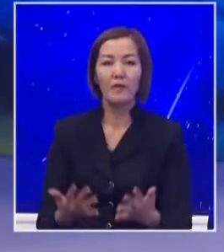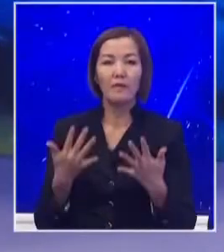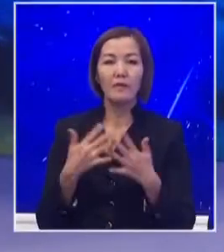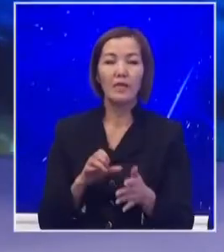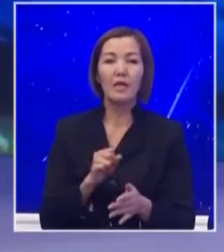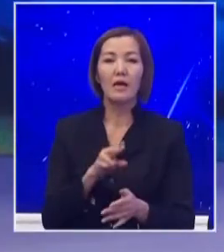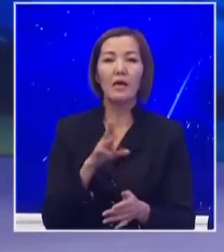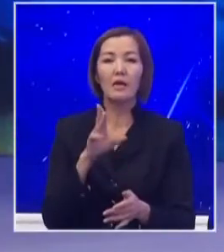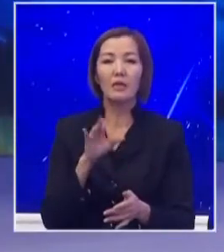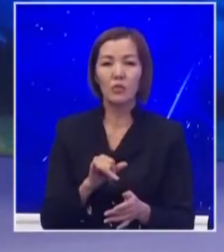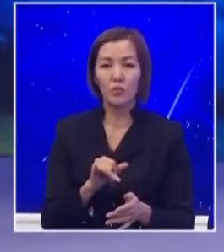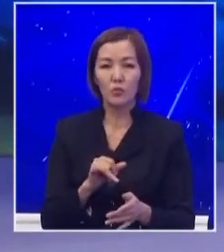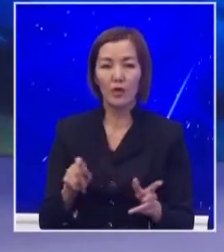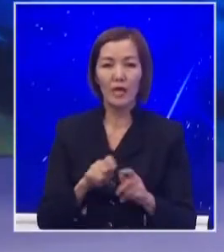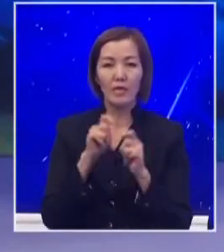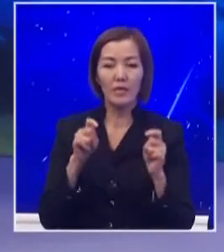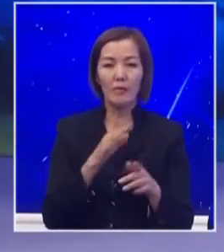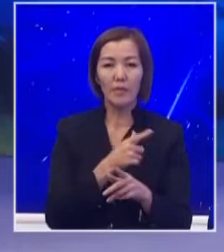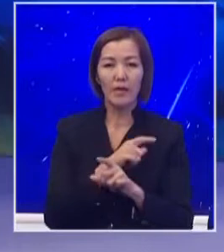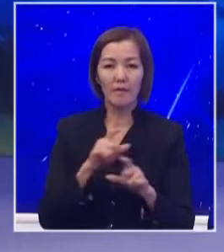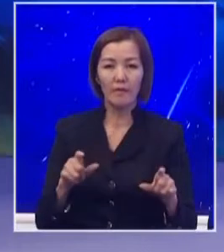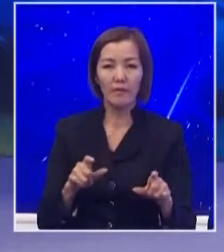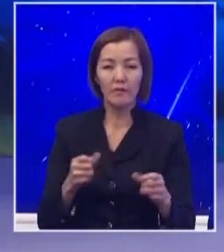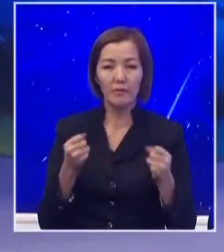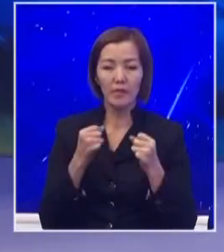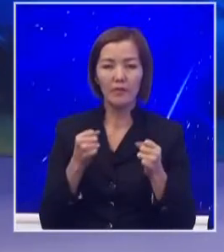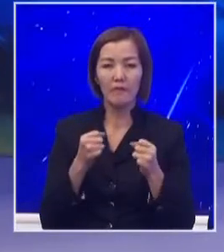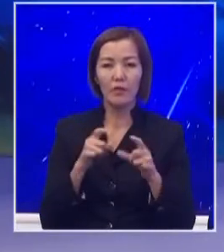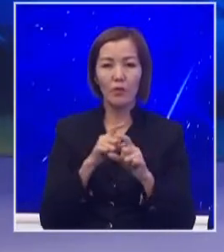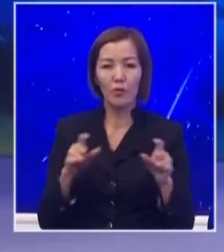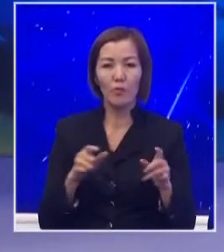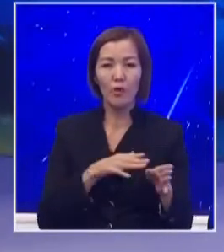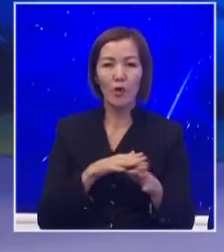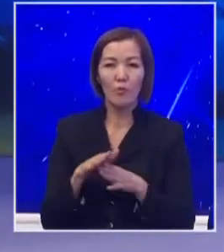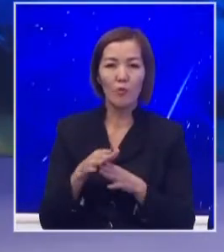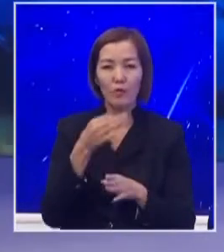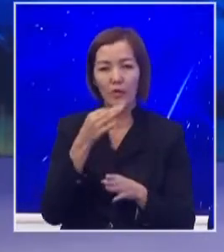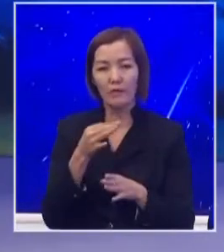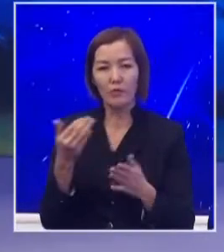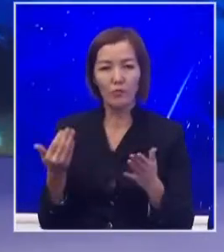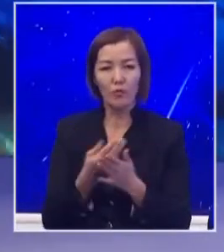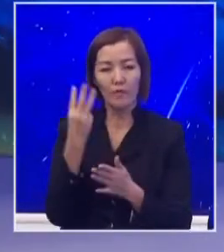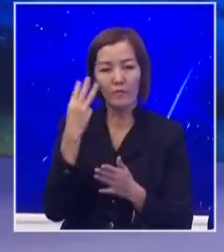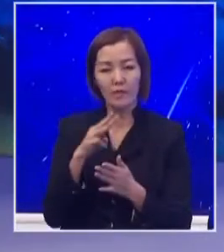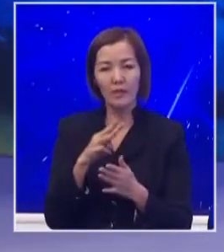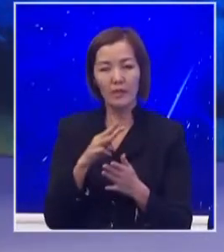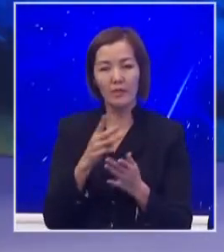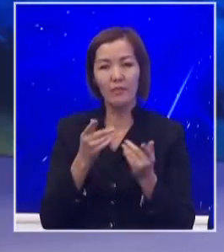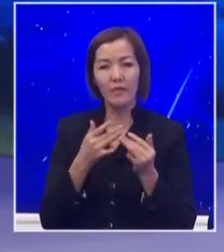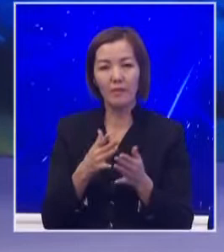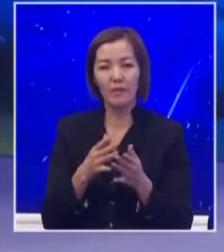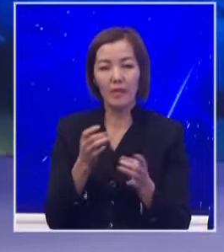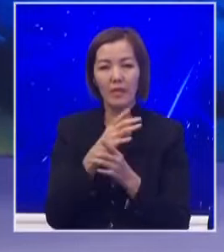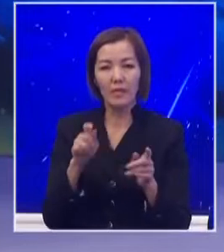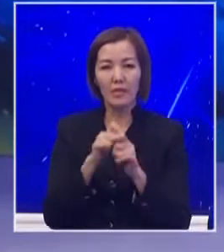В селе Аксу Аксузского района открылся многофункциональный спортивный комплекс. Он полностью отвечает всем современным стандартам. В торжественном